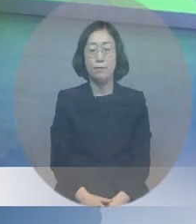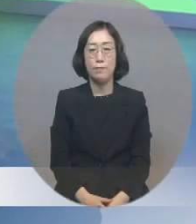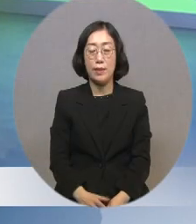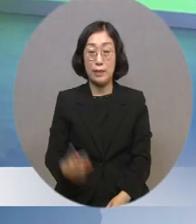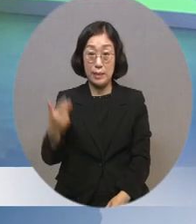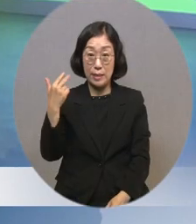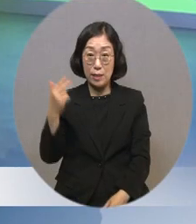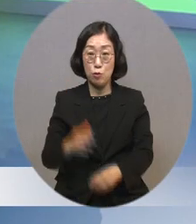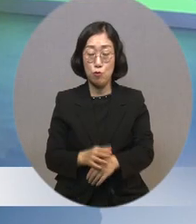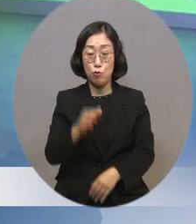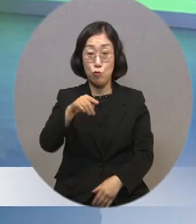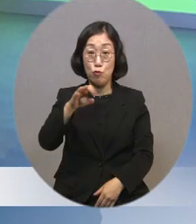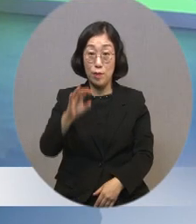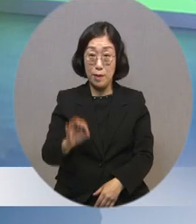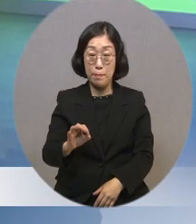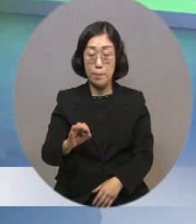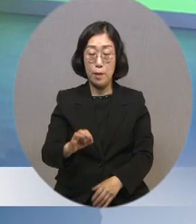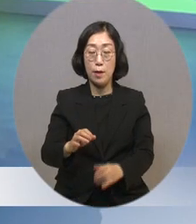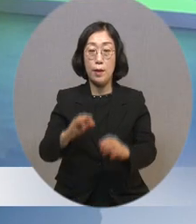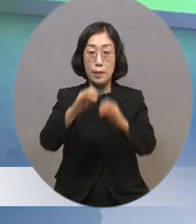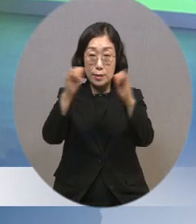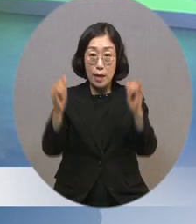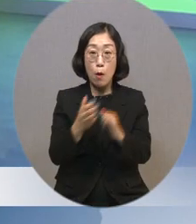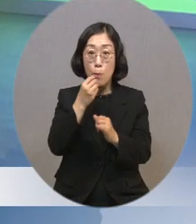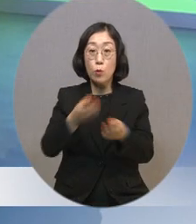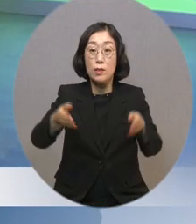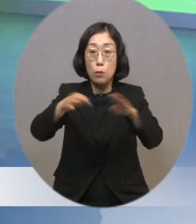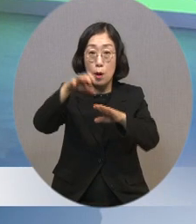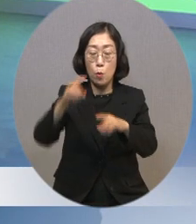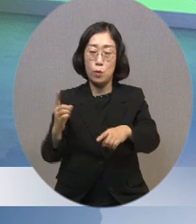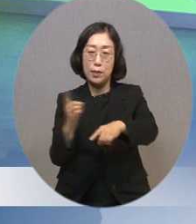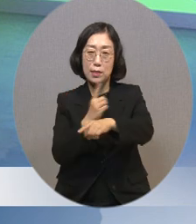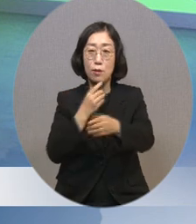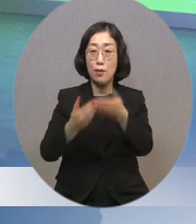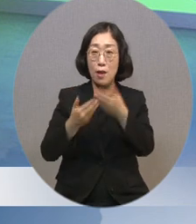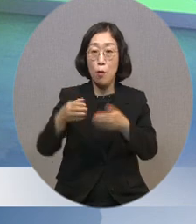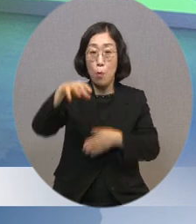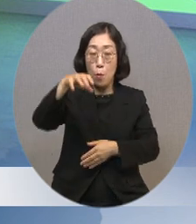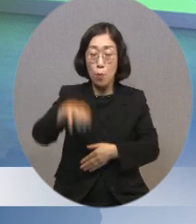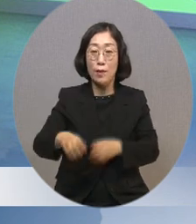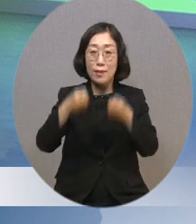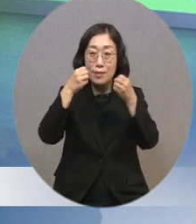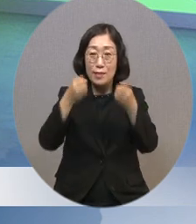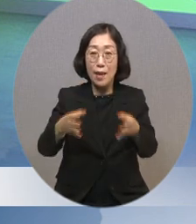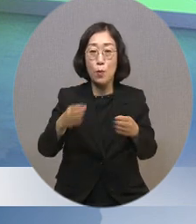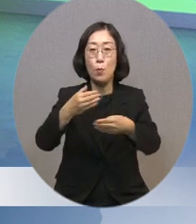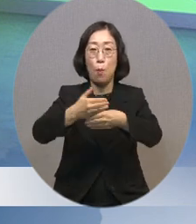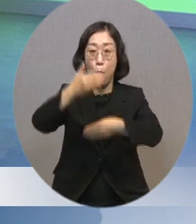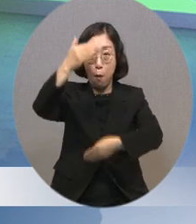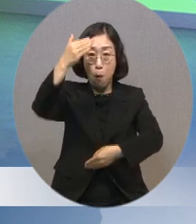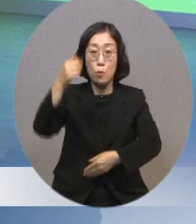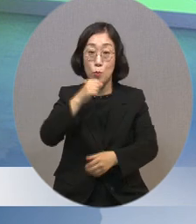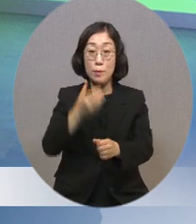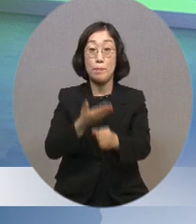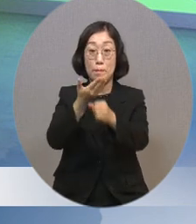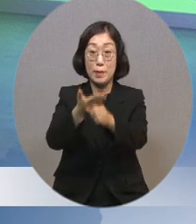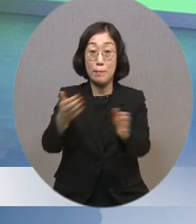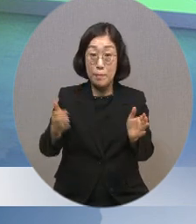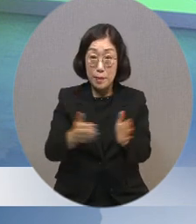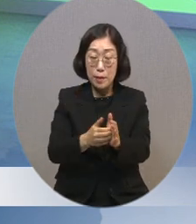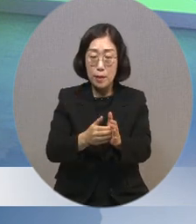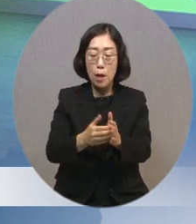지난주 중림종합사회복지관의 새로운 디지털 체험 공간 놀라운드 개소식 현장을 소개한 바 있는데요.